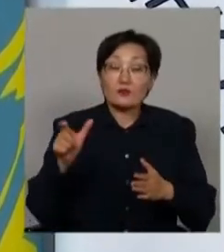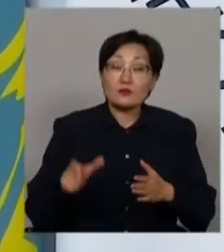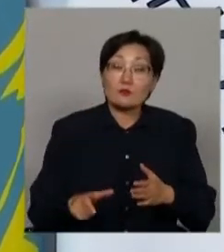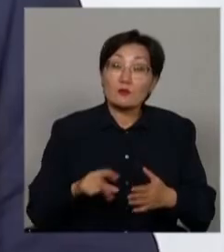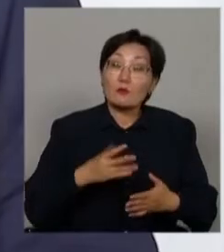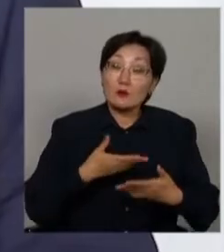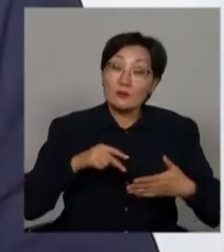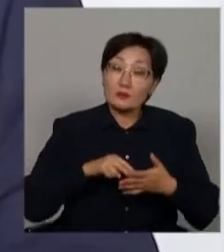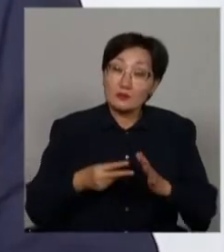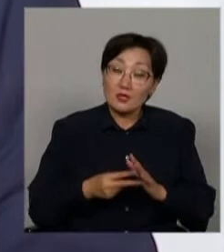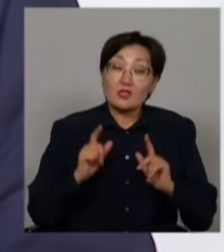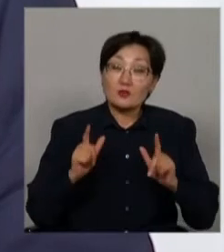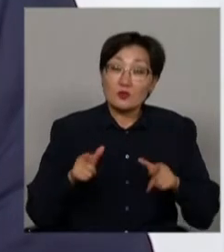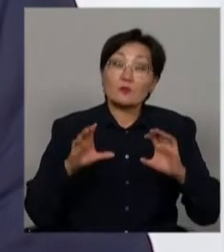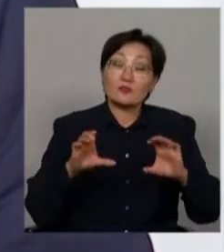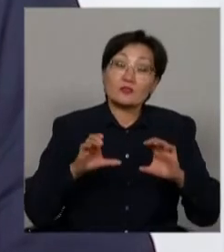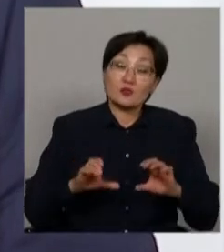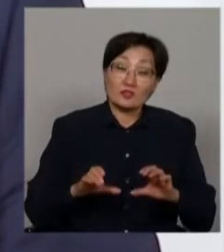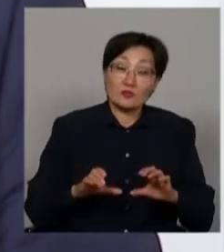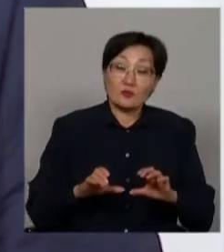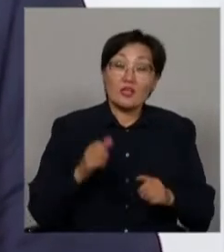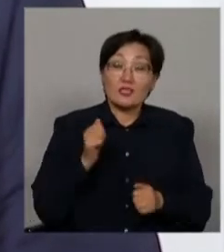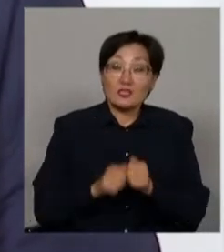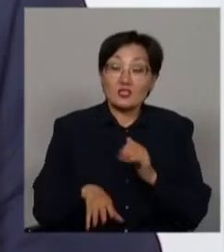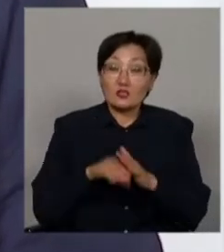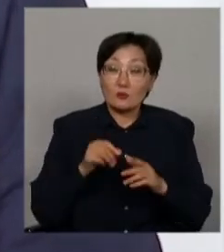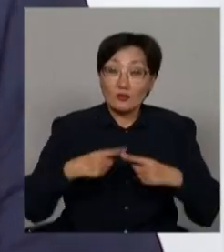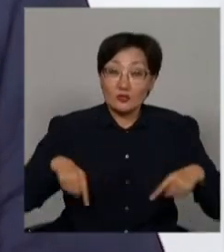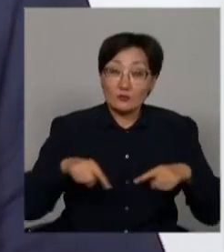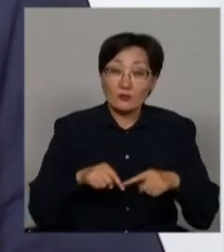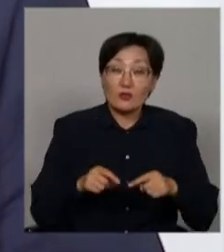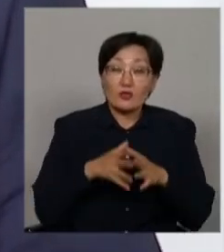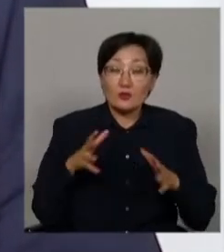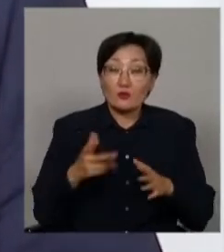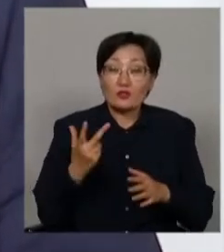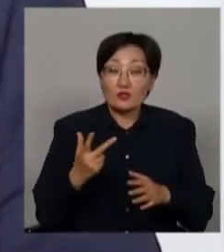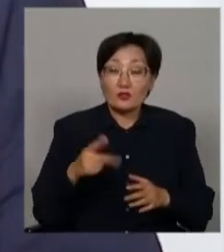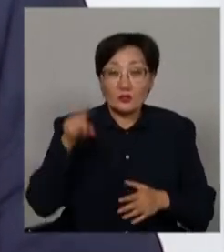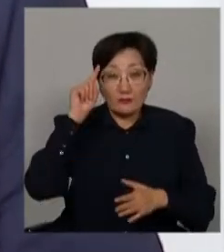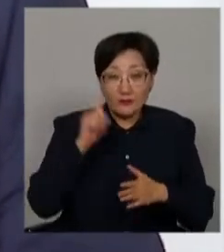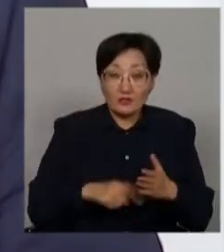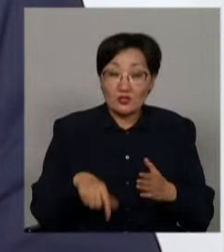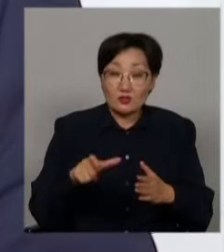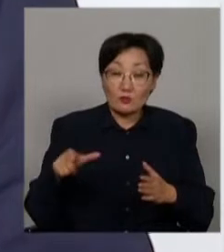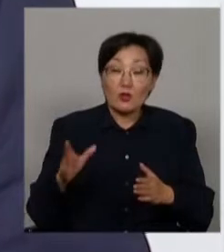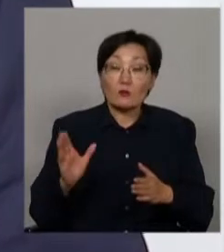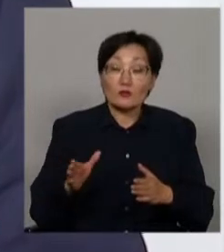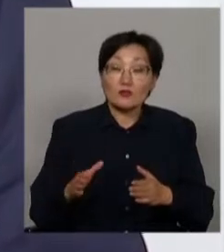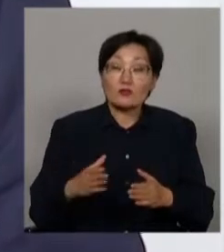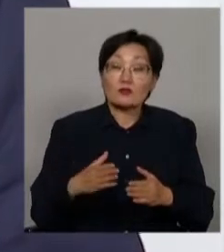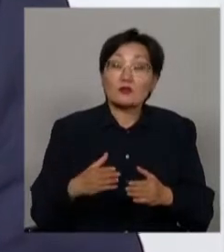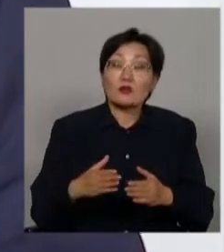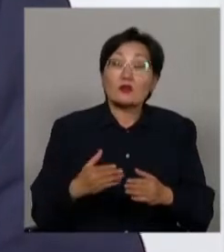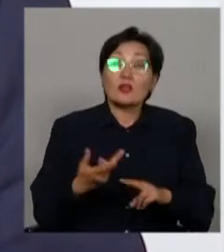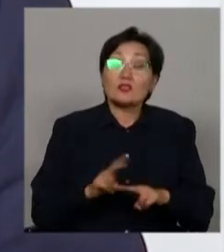планируем, согласно законодательству, на каждый избирательный участок не более 3 доверенных лиц. Но мы думаем, что, собственно, доверенные